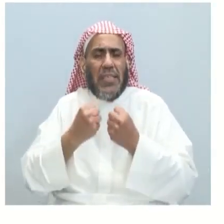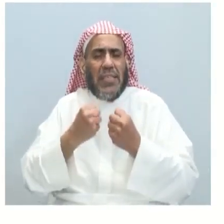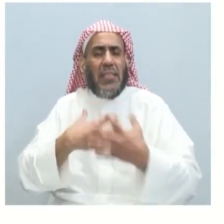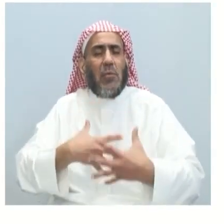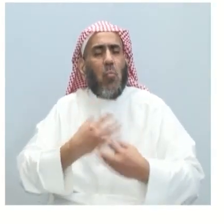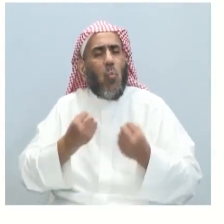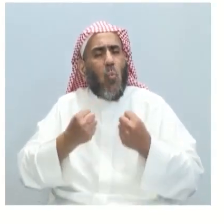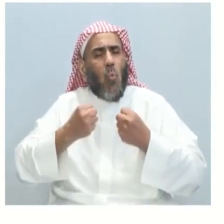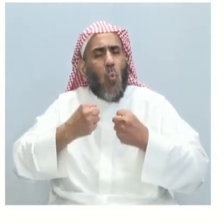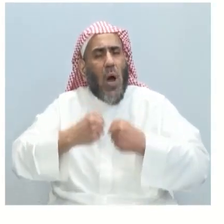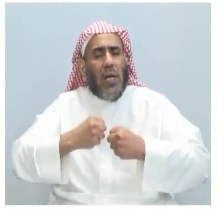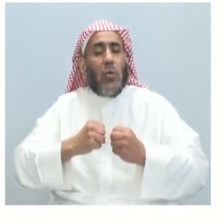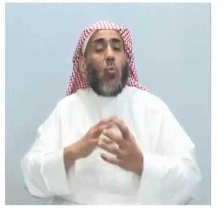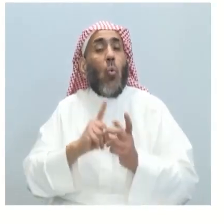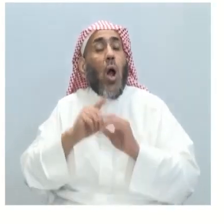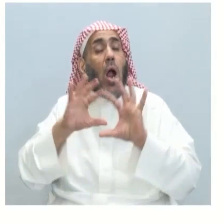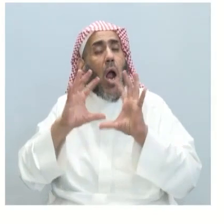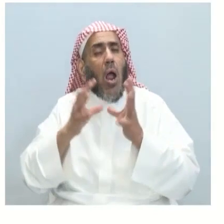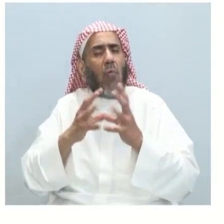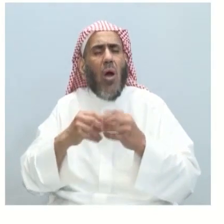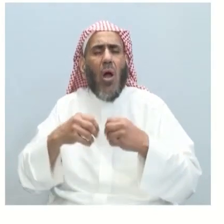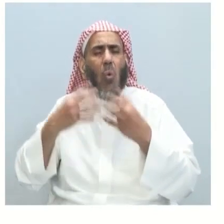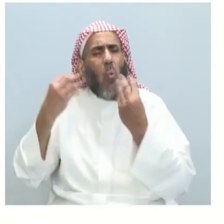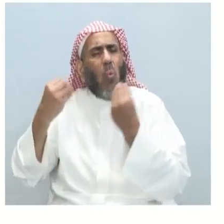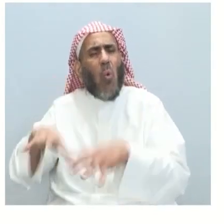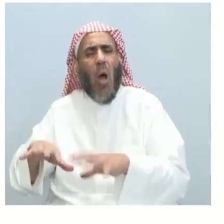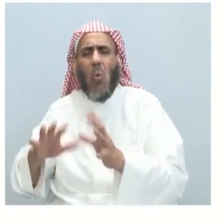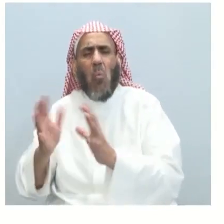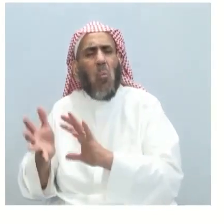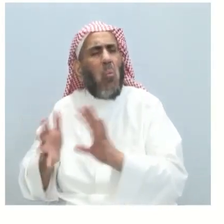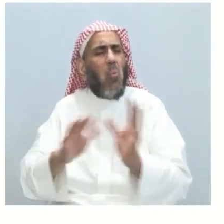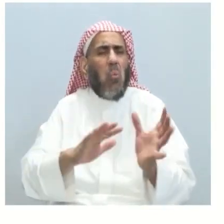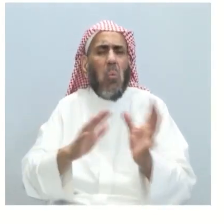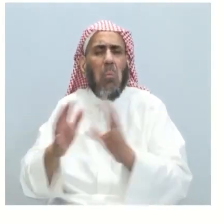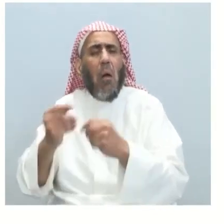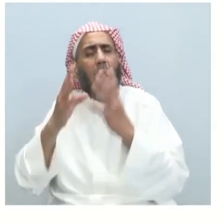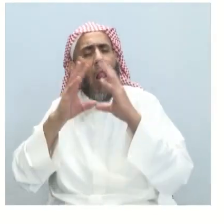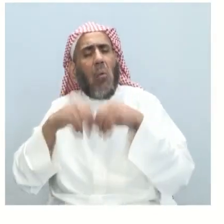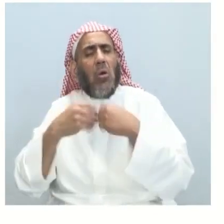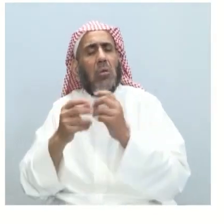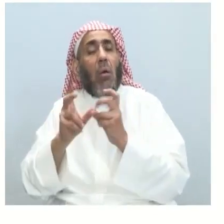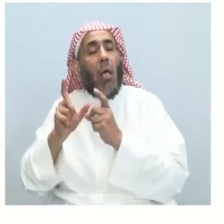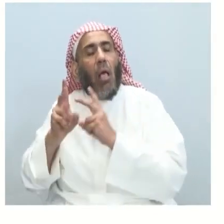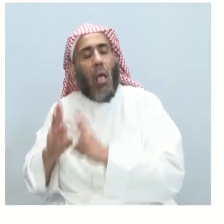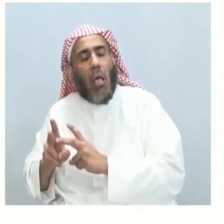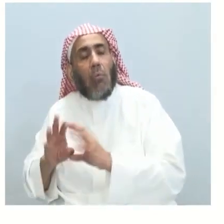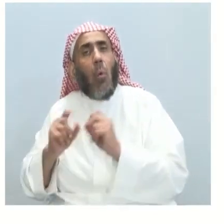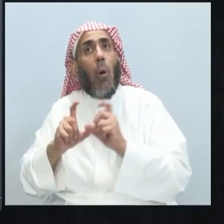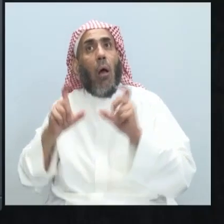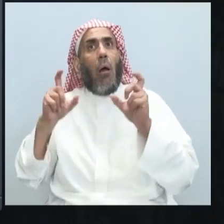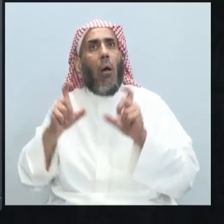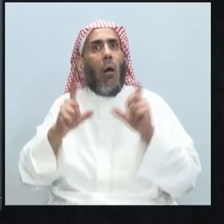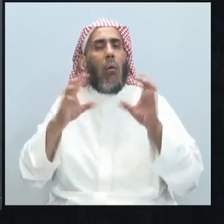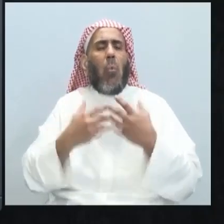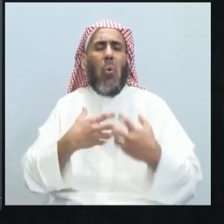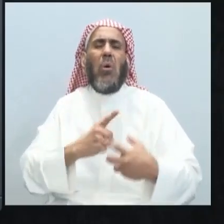وكثرتها وكيف انه ايضا قد هو ضائع هو تائه هو لا يدرك لم يستطيع النوم دائما يقضان وايضا غصان